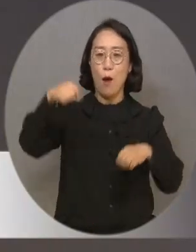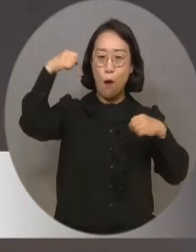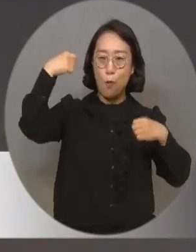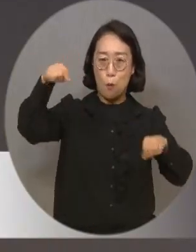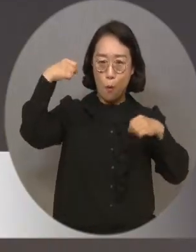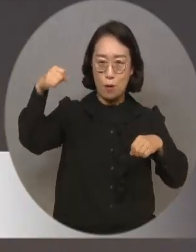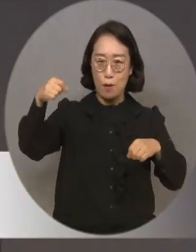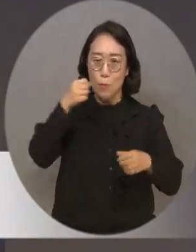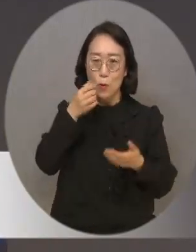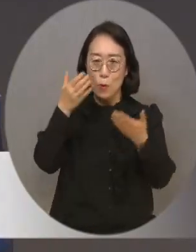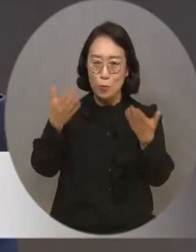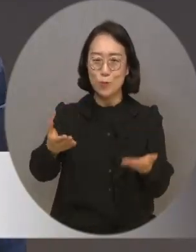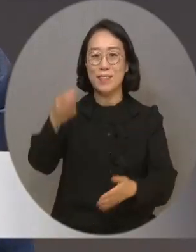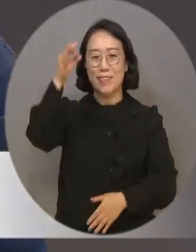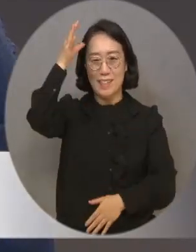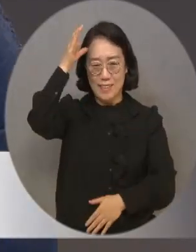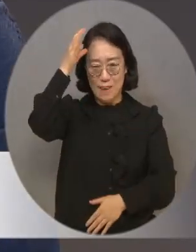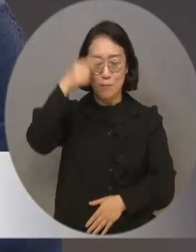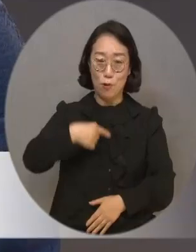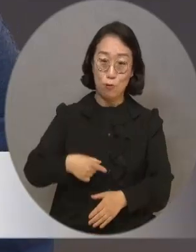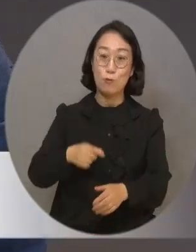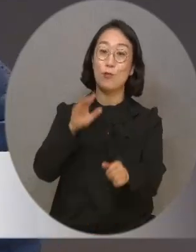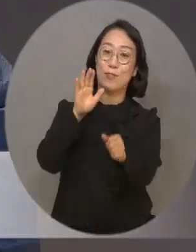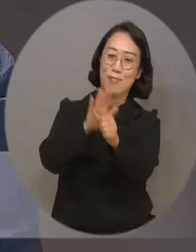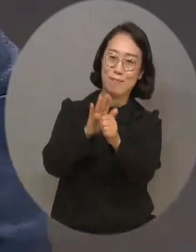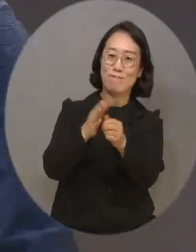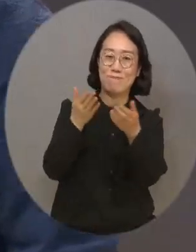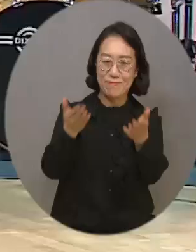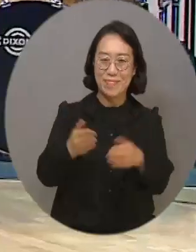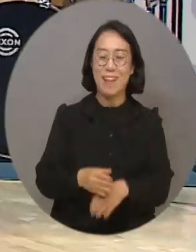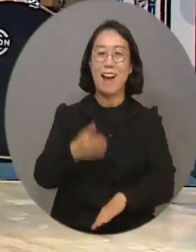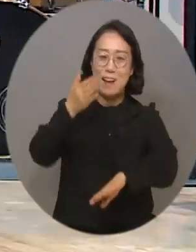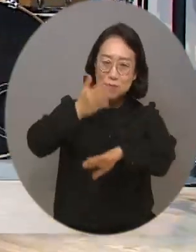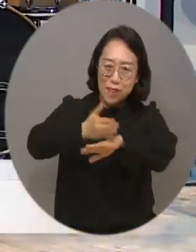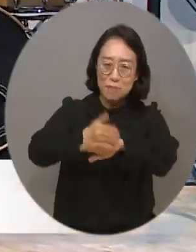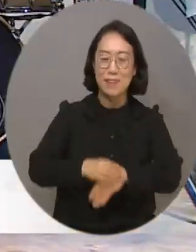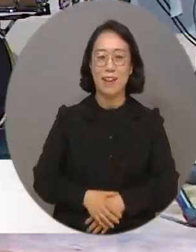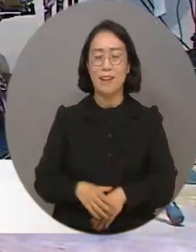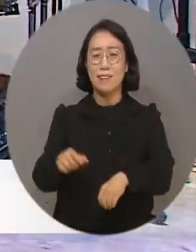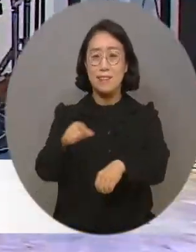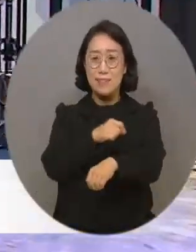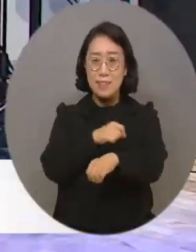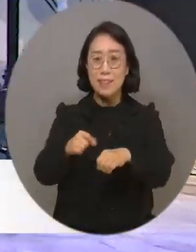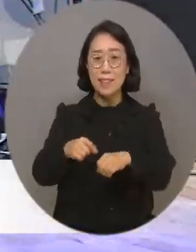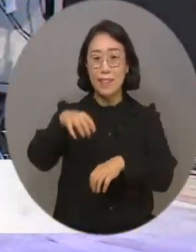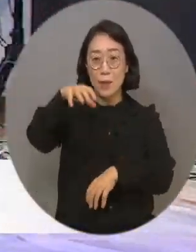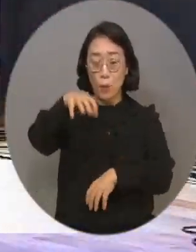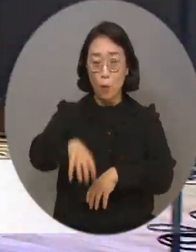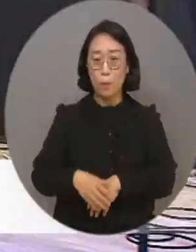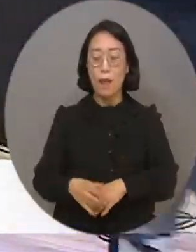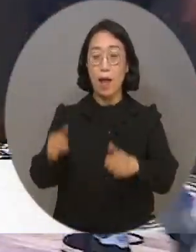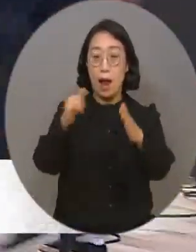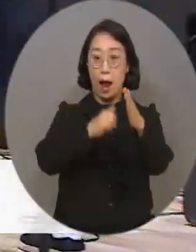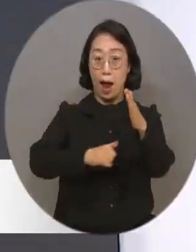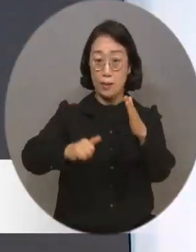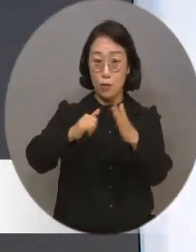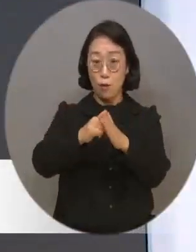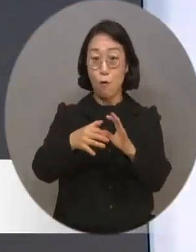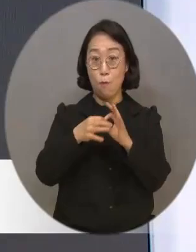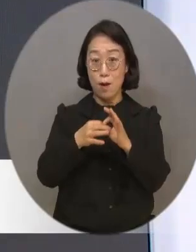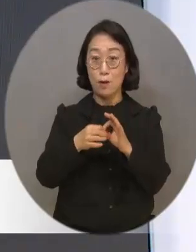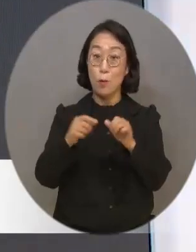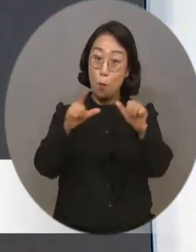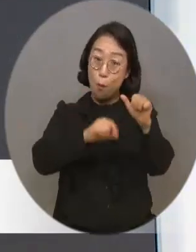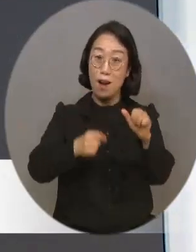공연장이 되기를 기대하면서 저도 열심히 뒤에서 돕겠습니다. 감사합니다. 특히 이날 현장에서는 가정의 달을 맞아